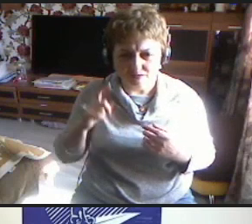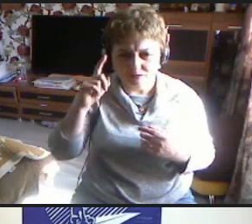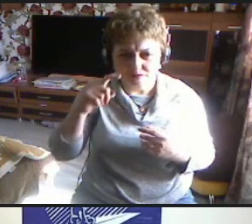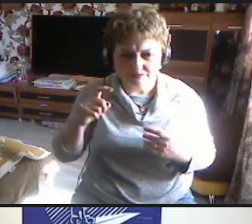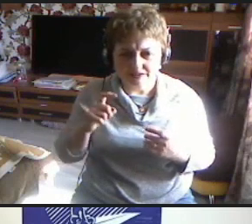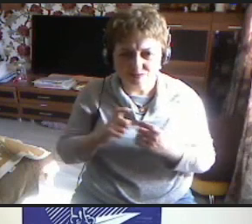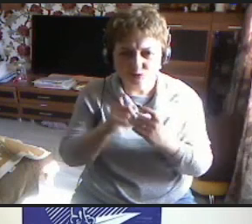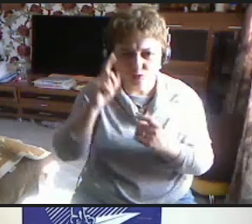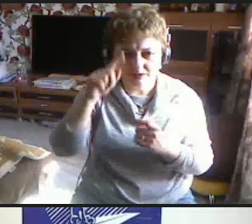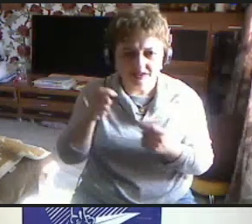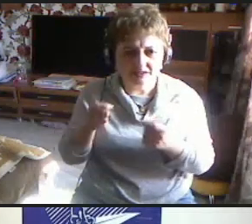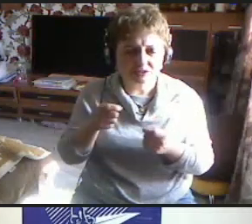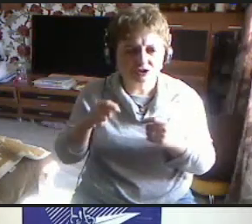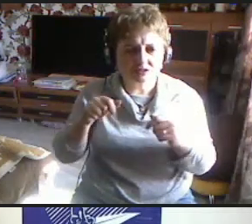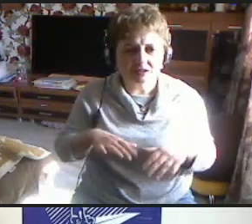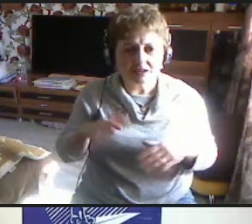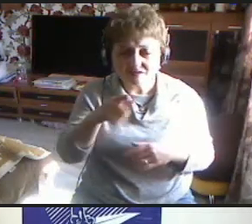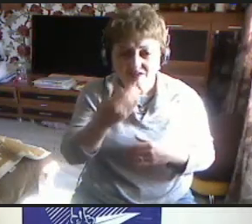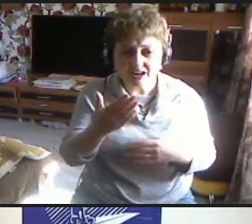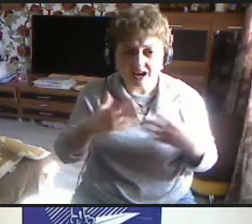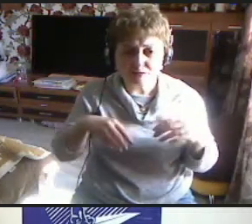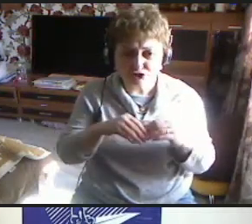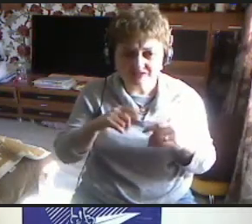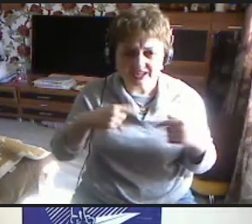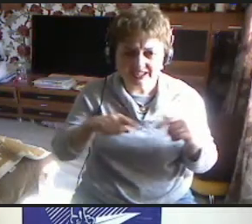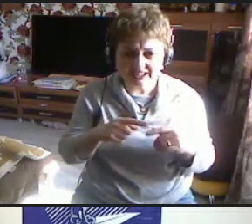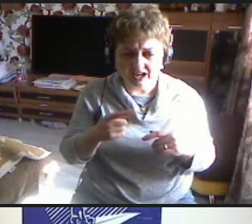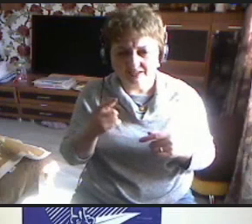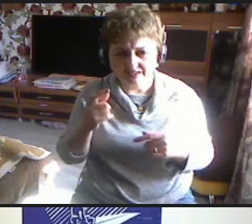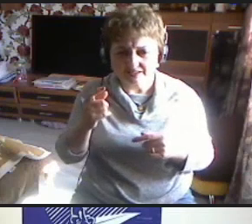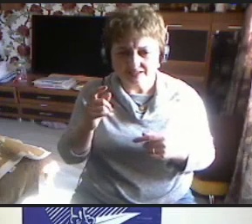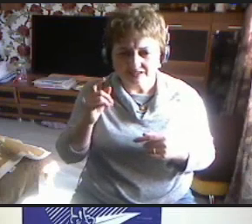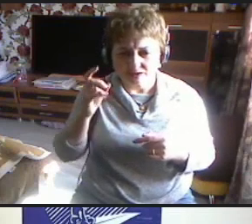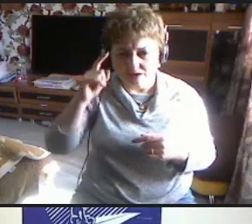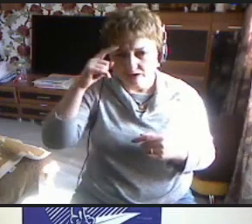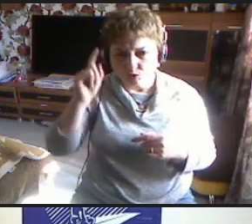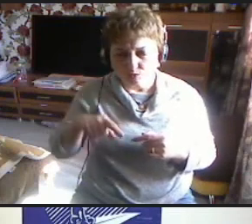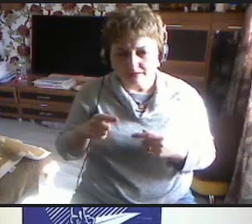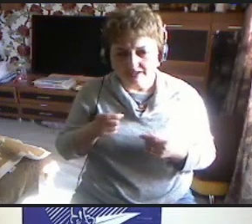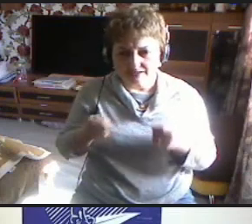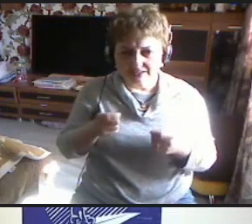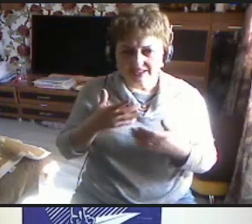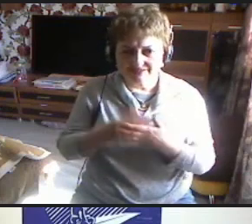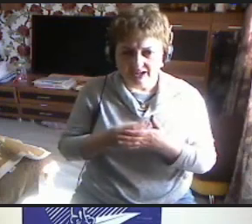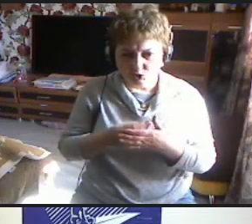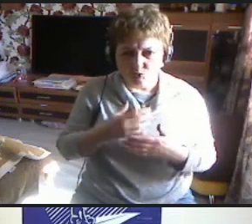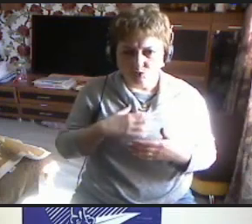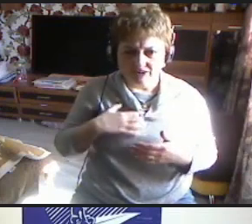Постарайтесь, как общественная организация, иметь здесь некую все-таки свою роль, и роль,